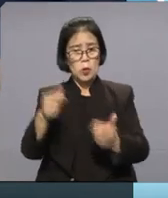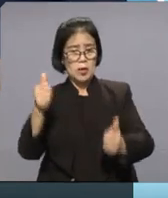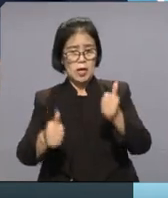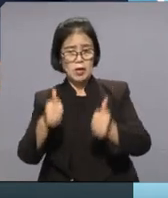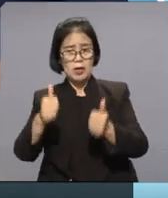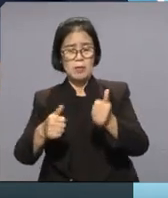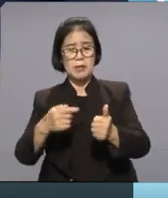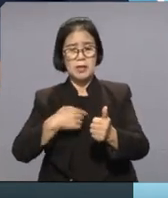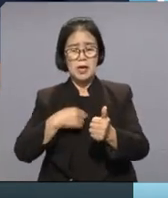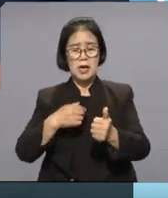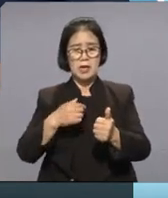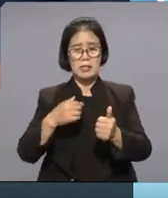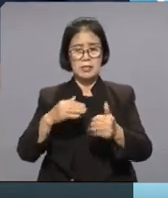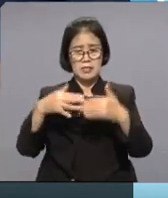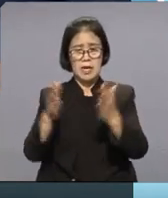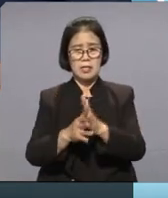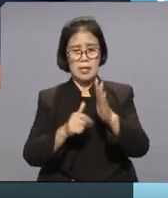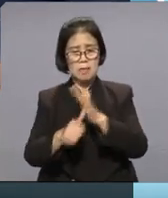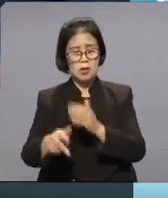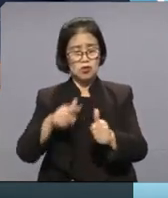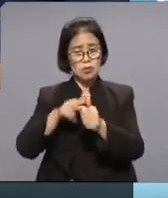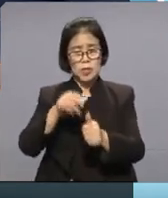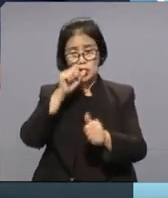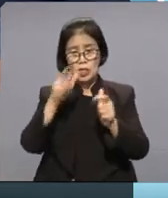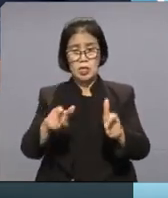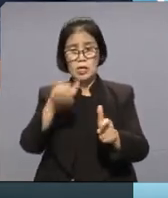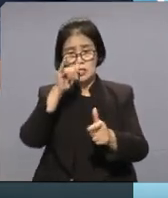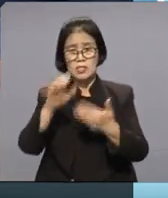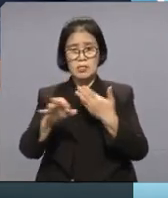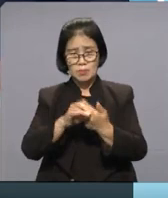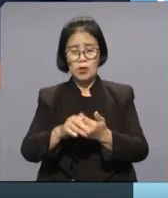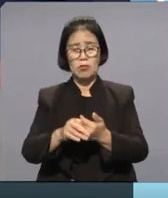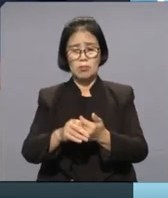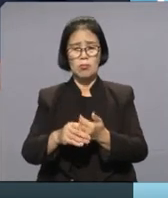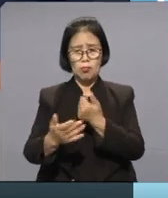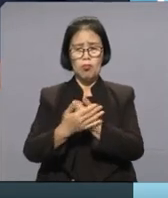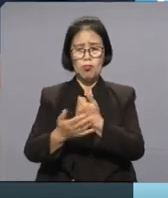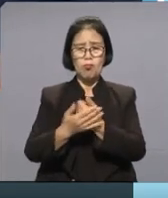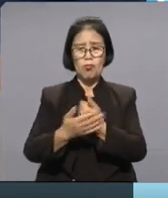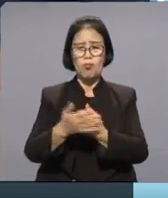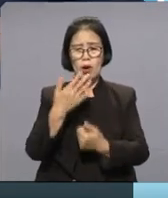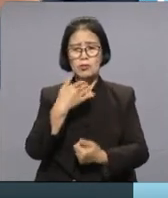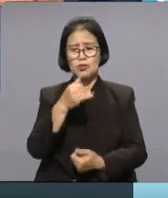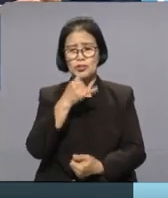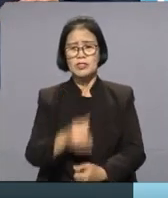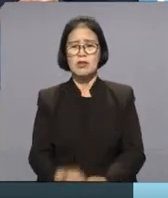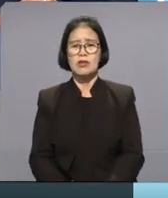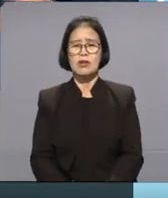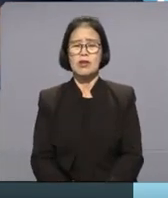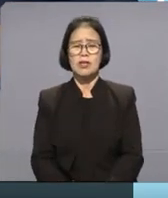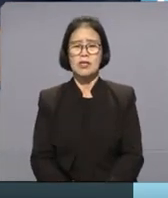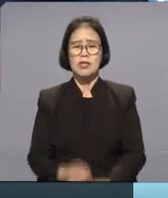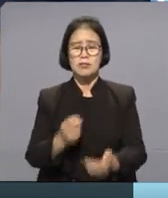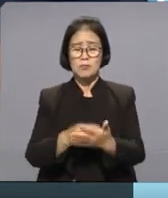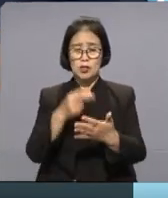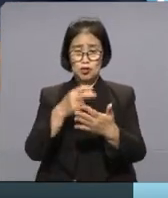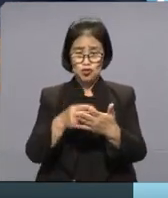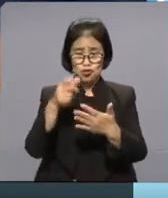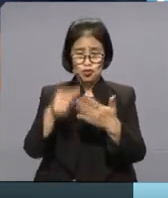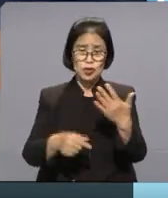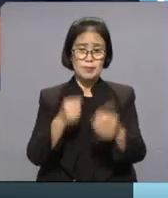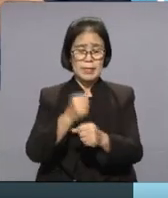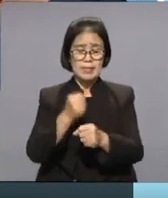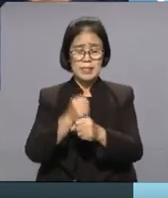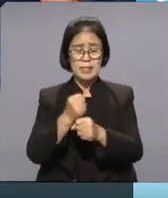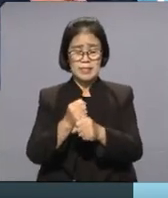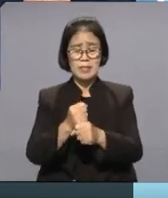본인이 만약 당대표 다시 출마할 수 있는 기회가 있다고 하면 우군을 많이 만들겠다는 그렇죠. 거죠. 그런 거죠. 결국은. 예. 물론 이제 룰을 어떻게 만드냐의 변화일 수는